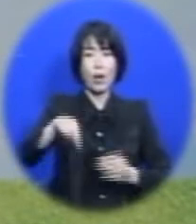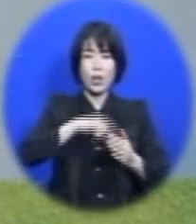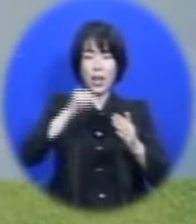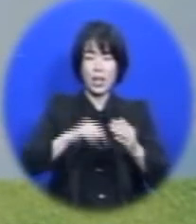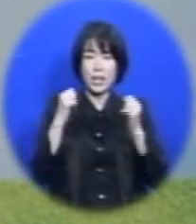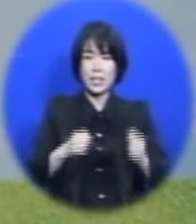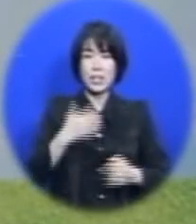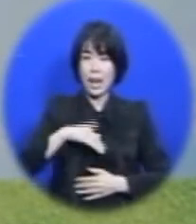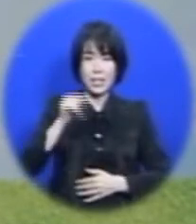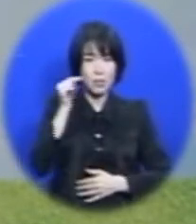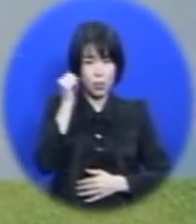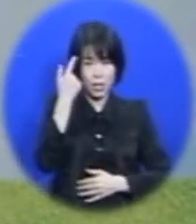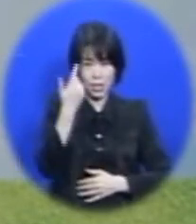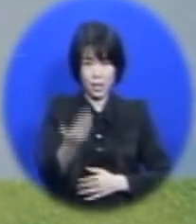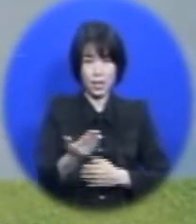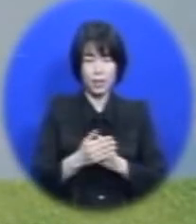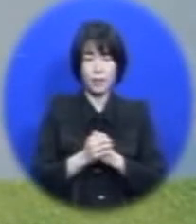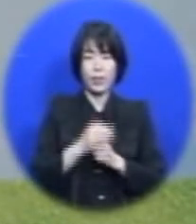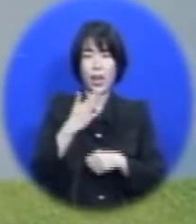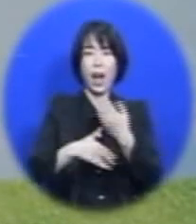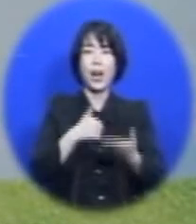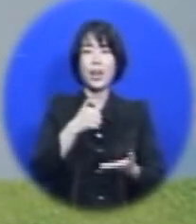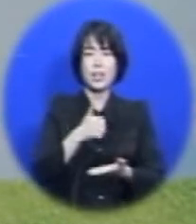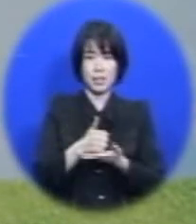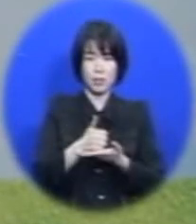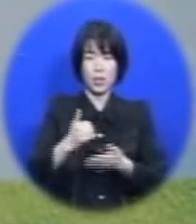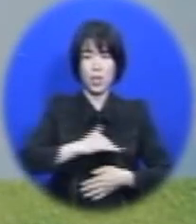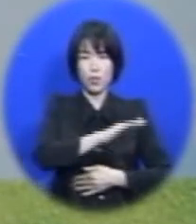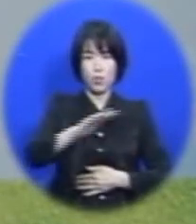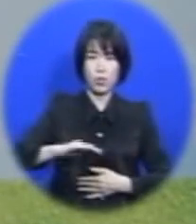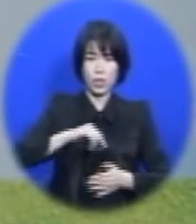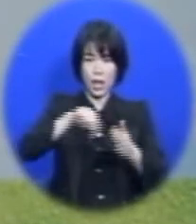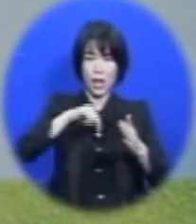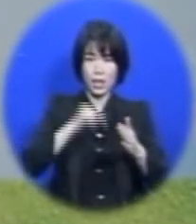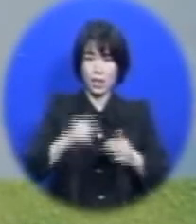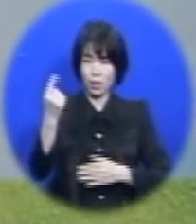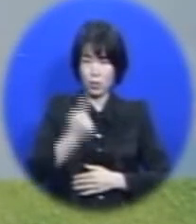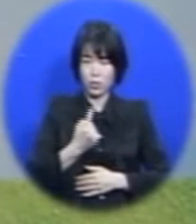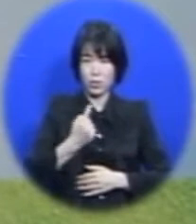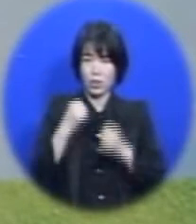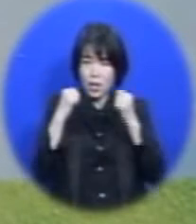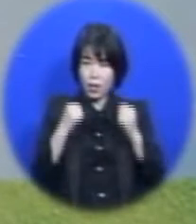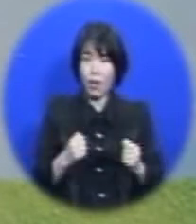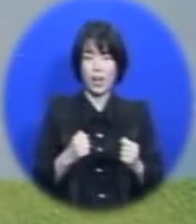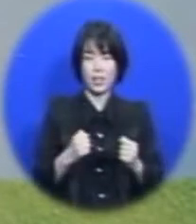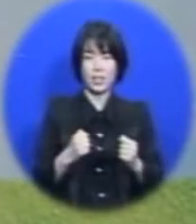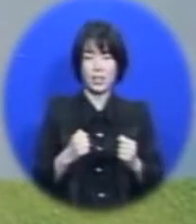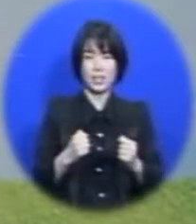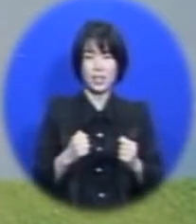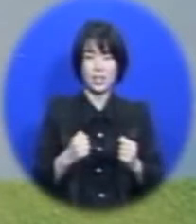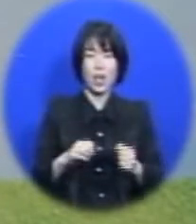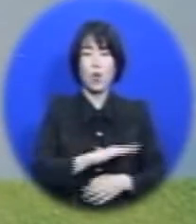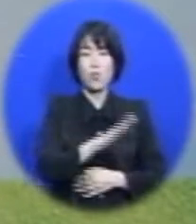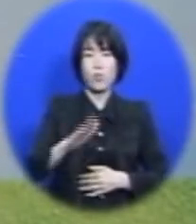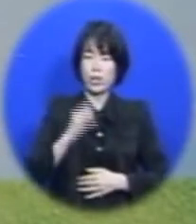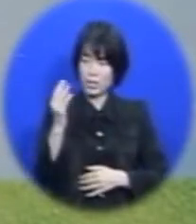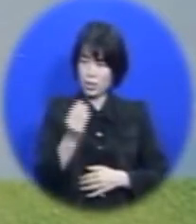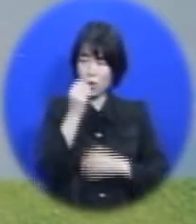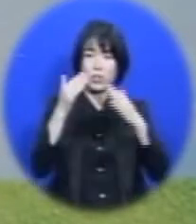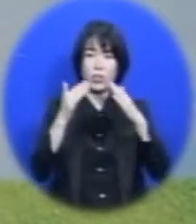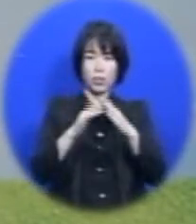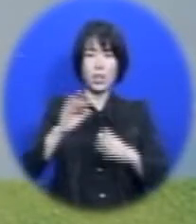알지 못하느냐. 하나님이 우리 안에 오셔서 거하시는, 우리는 이제 성전된